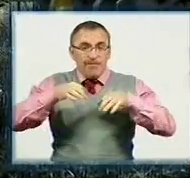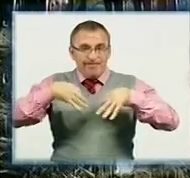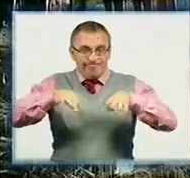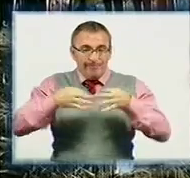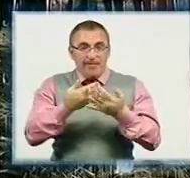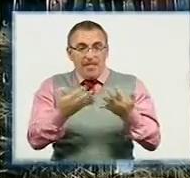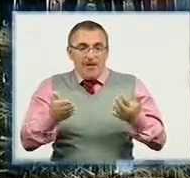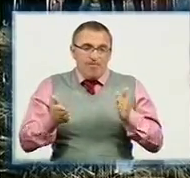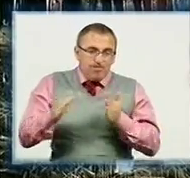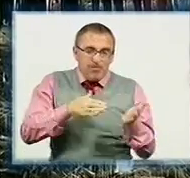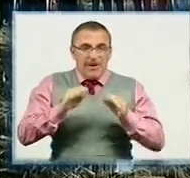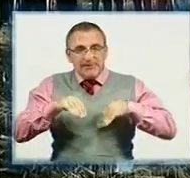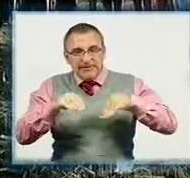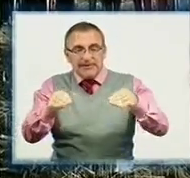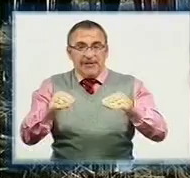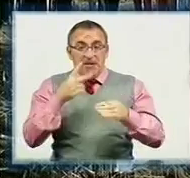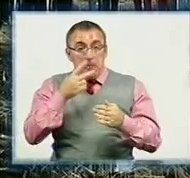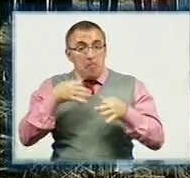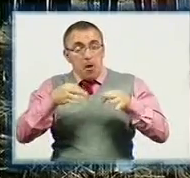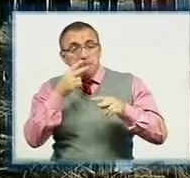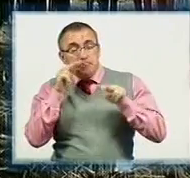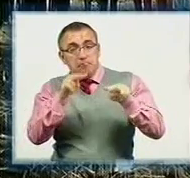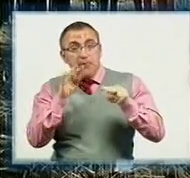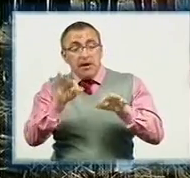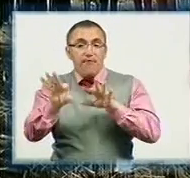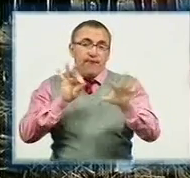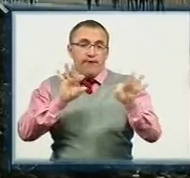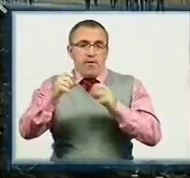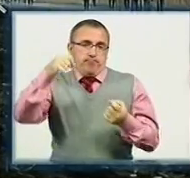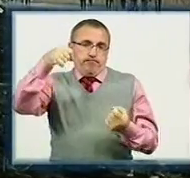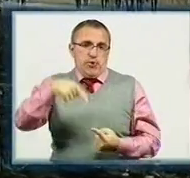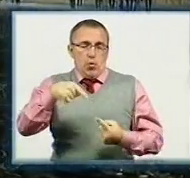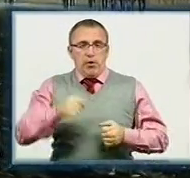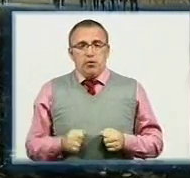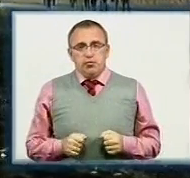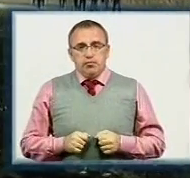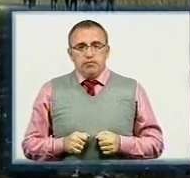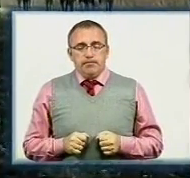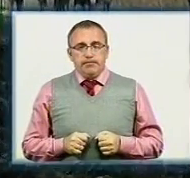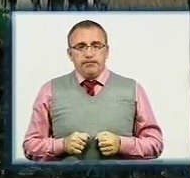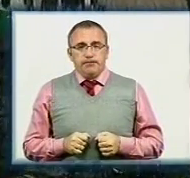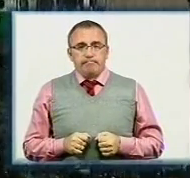пололи, сіяли. Аграрії за новими машинами спостерігали і вибирали підходящу.